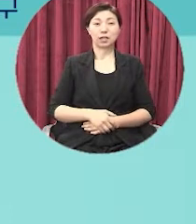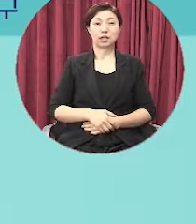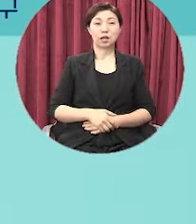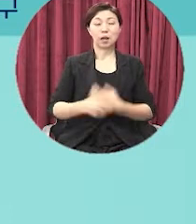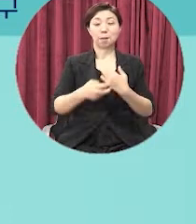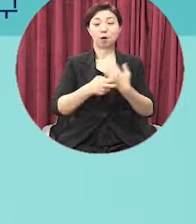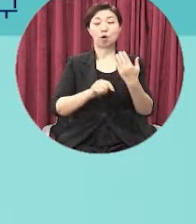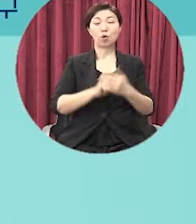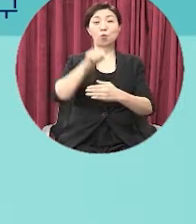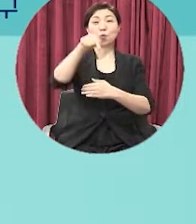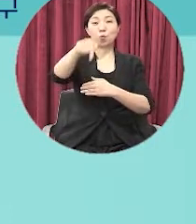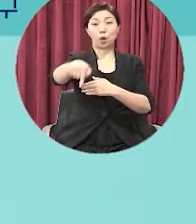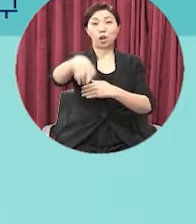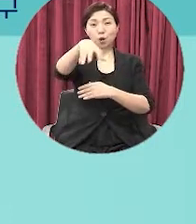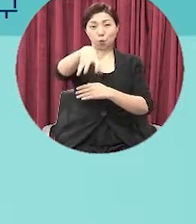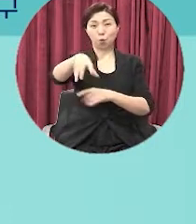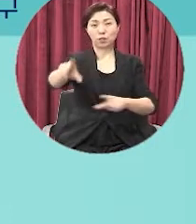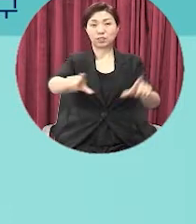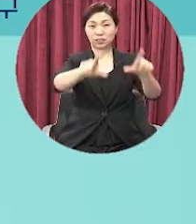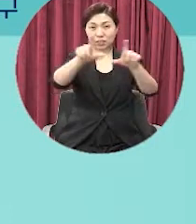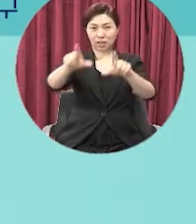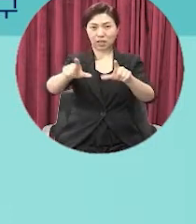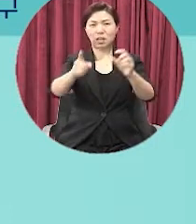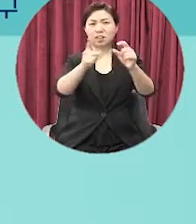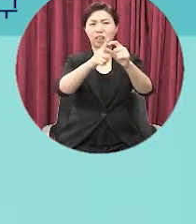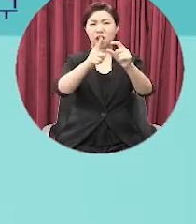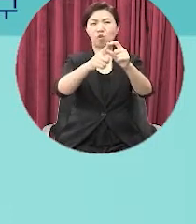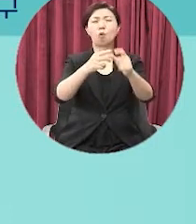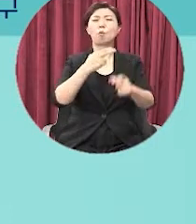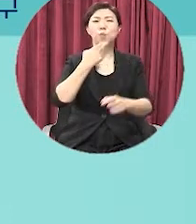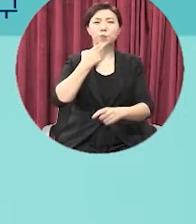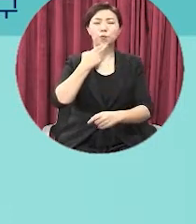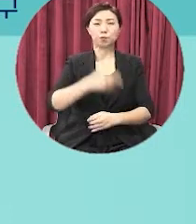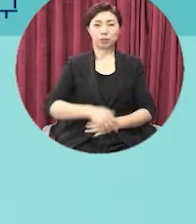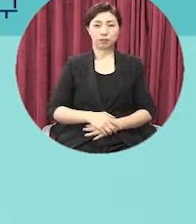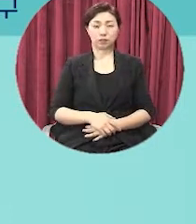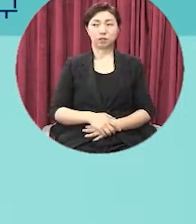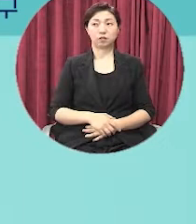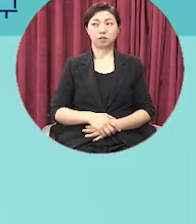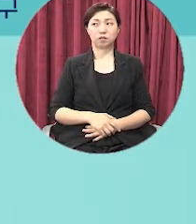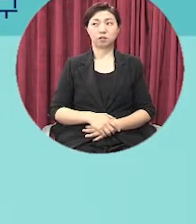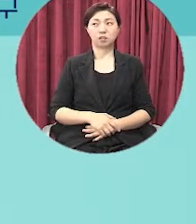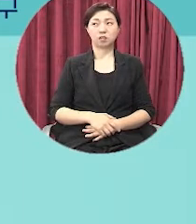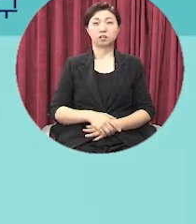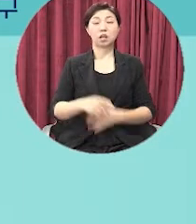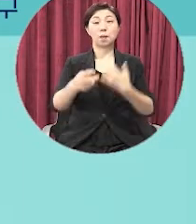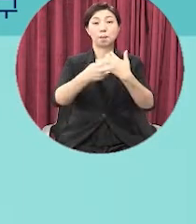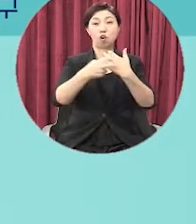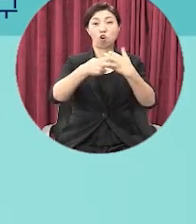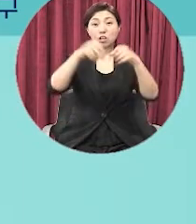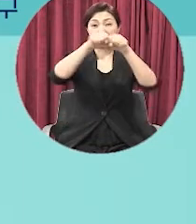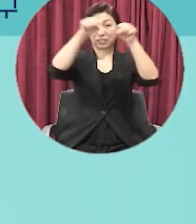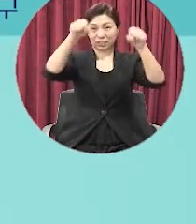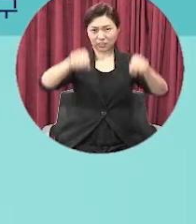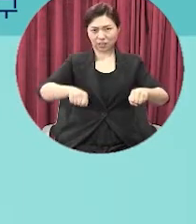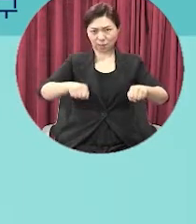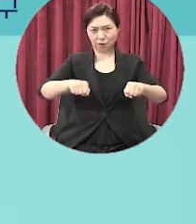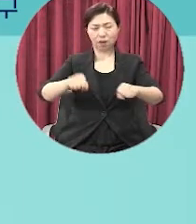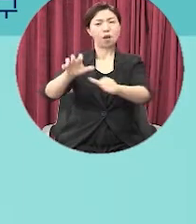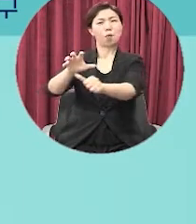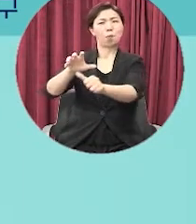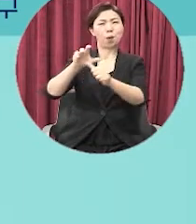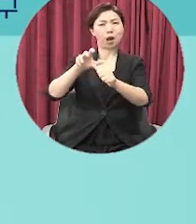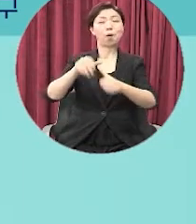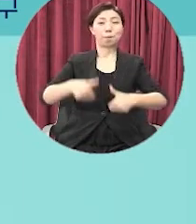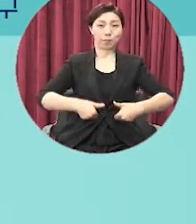밖에서 일어나는 일들을 다루는 용어 책 의 자체가 없었다 하 동안의 그것을 약 시스템에 가져올 필요가 있다 이런 제안을